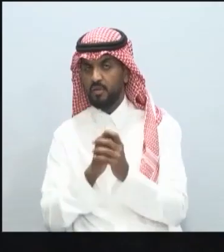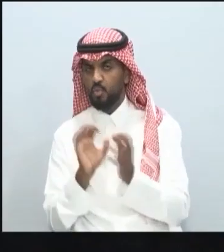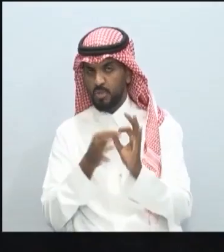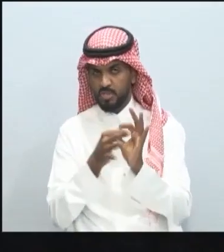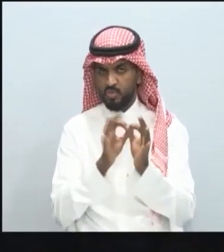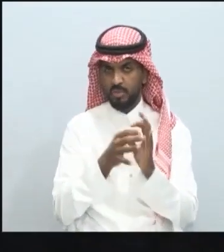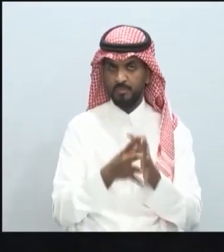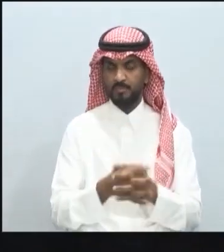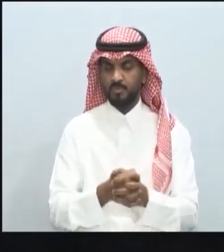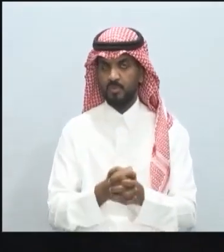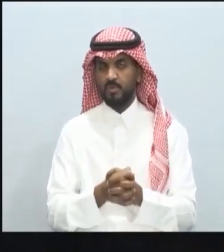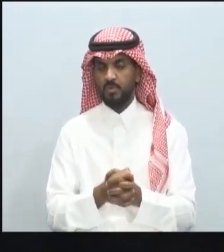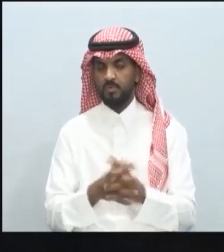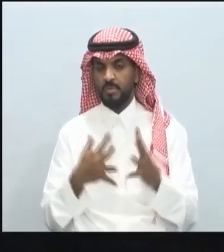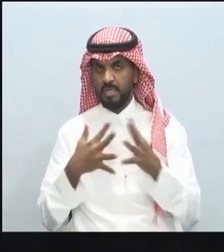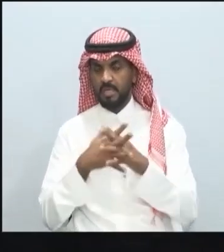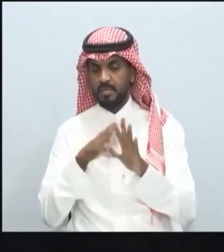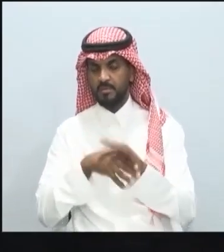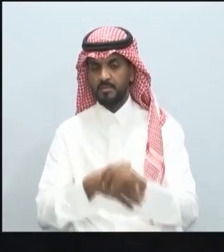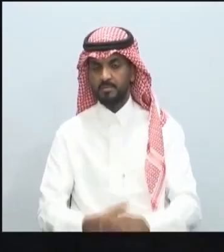فهمته من خلال هذا